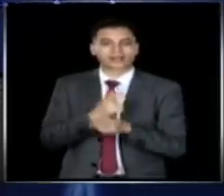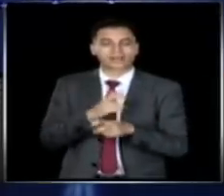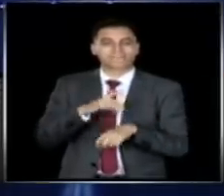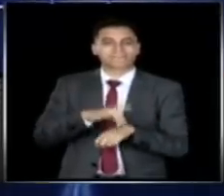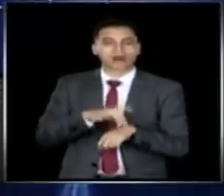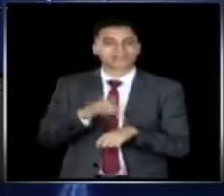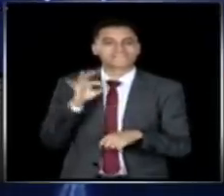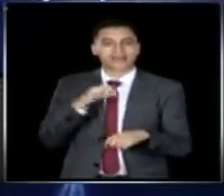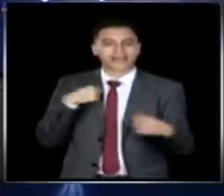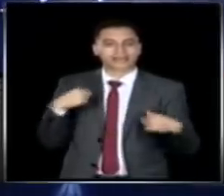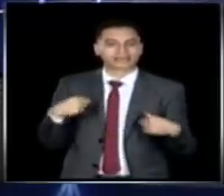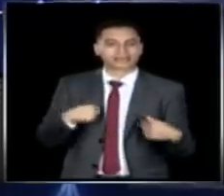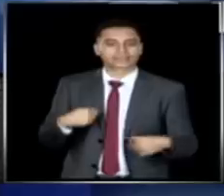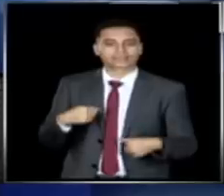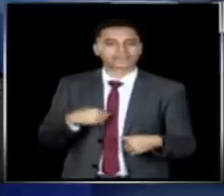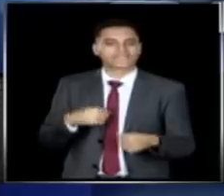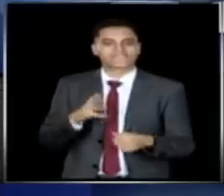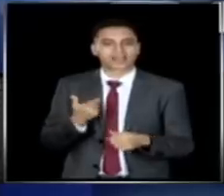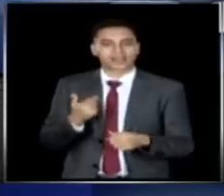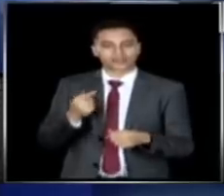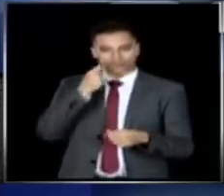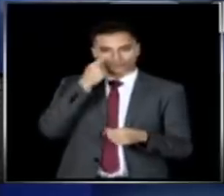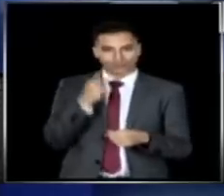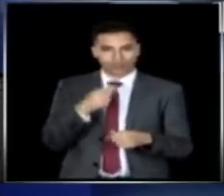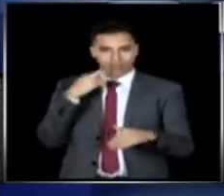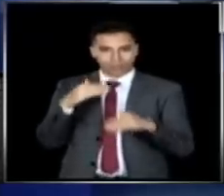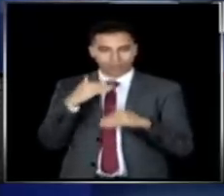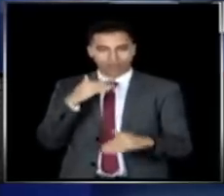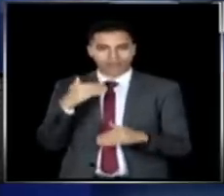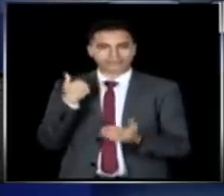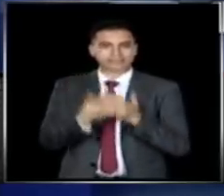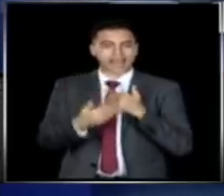posterior vitreous detachment،